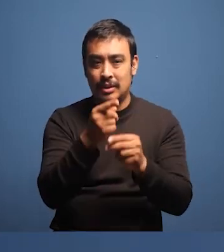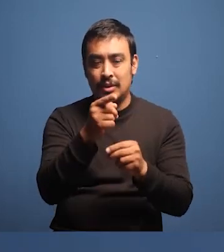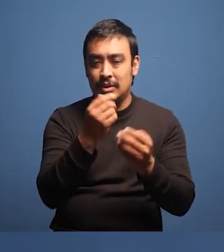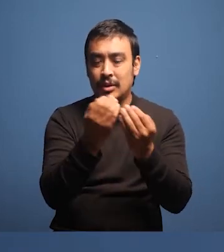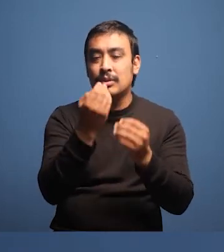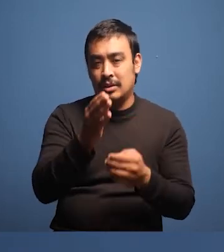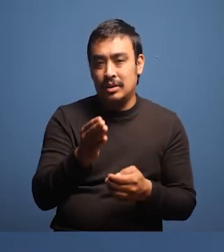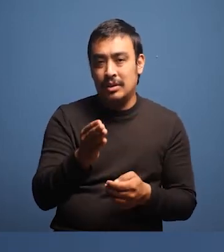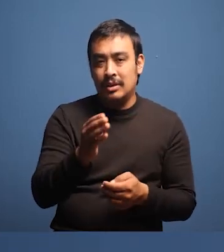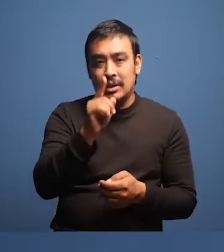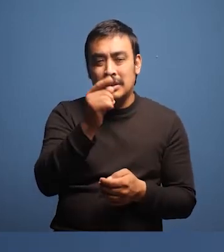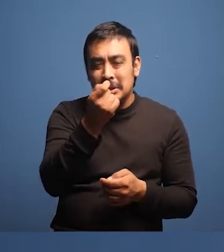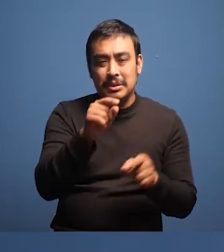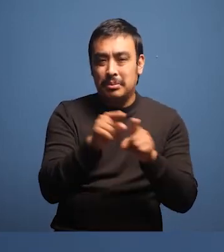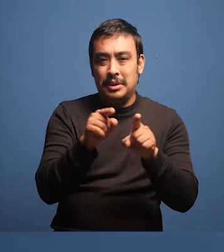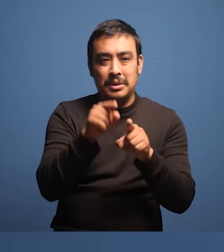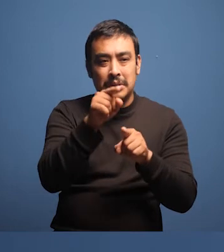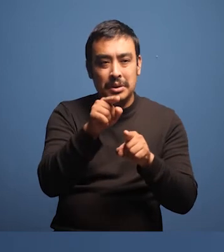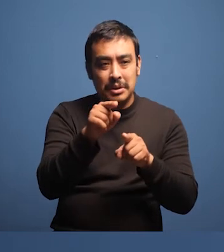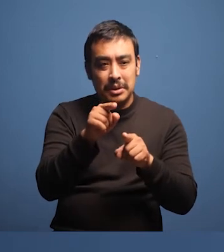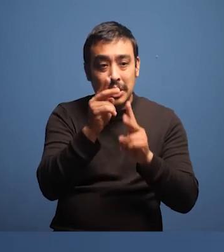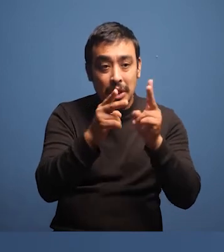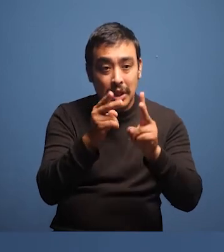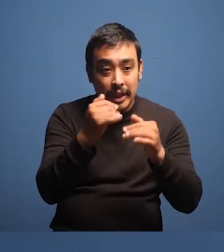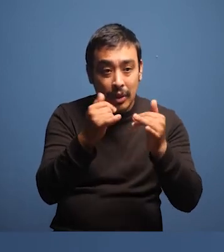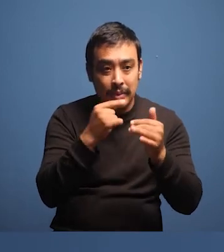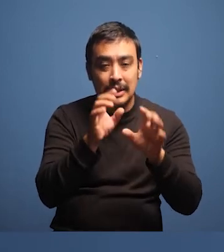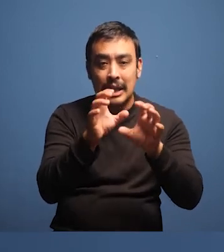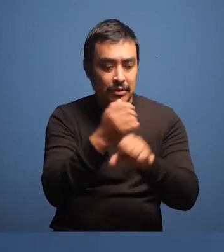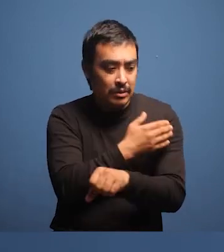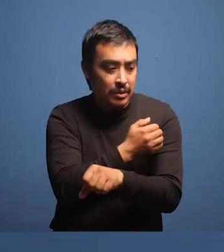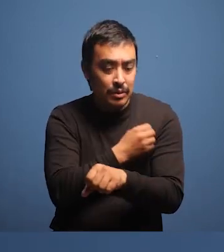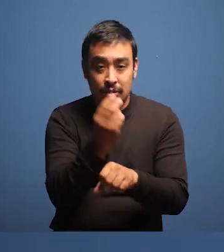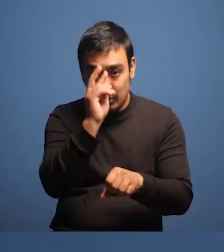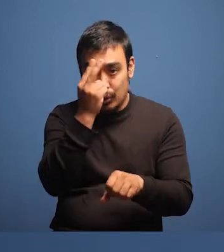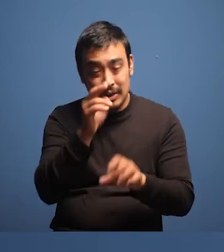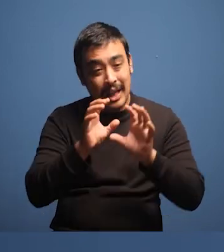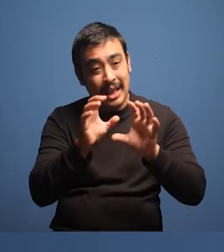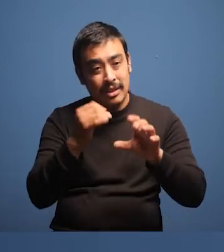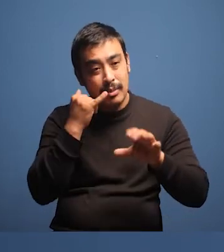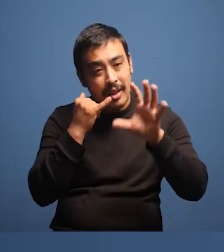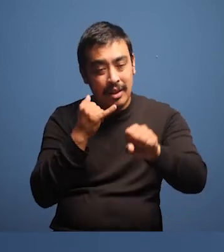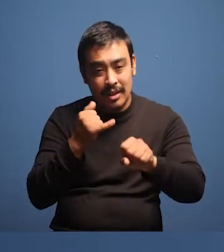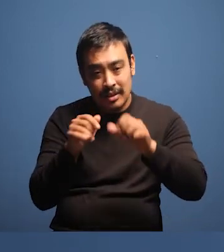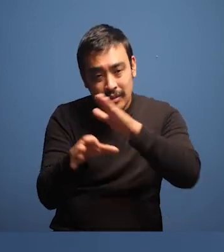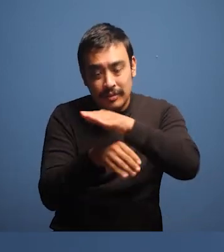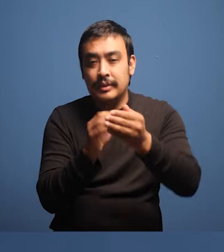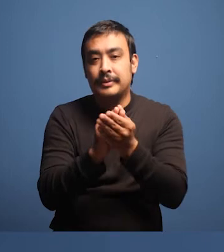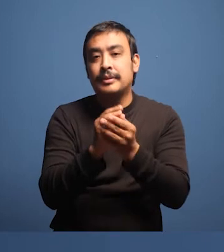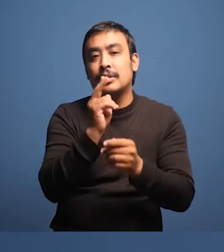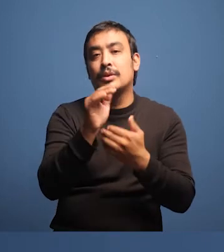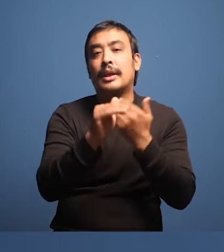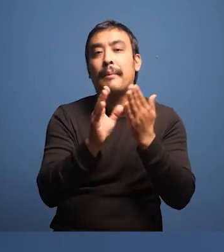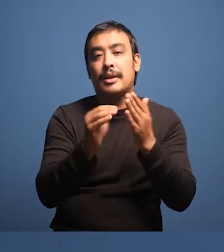अनि एकछिन पनि त्यहाँ घुऱ्यो भने पनि गाली गरिदिने कि, सम्झाउनुको साटो डाइरेक्ट गाली गरिदिने, मोबाइल खोसिदिने, मोबाइल लुकाइदिने गर्छ कि। सो त्यस्तो गर्दाखेरि